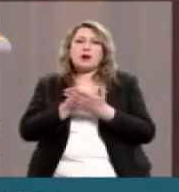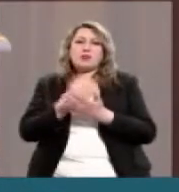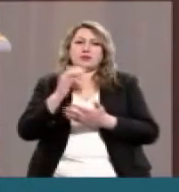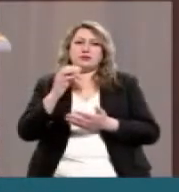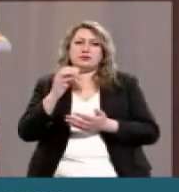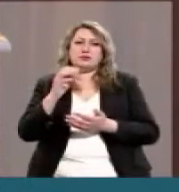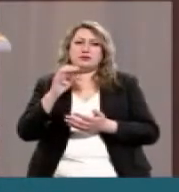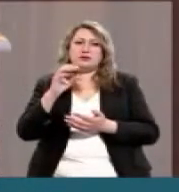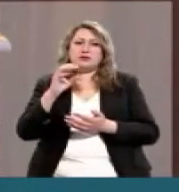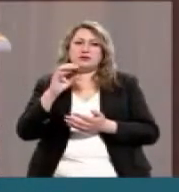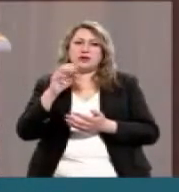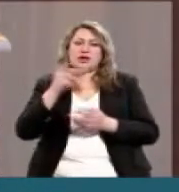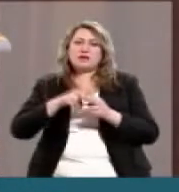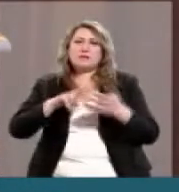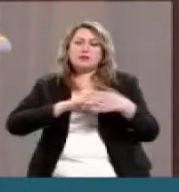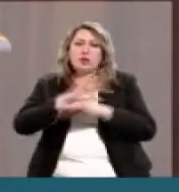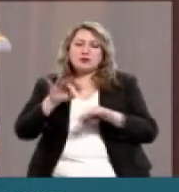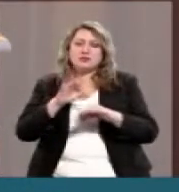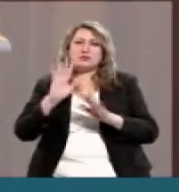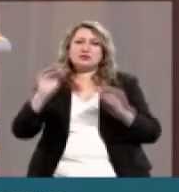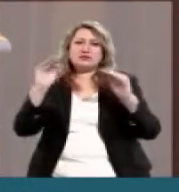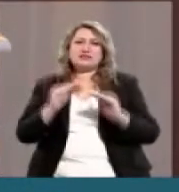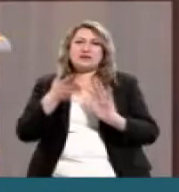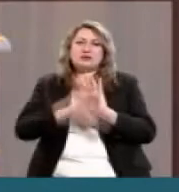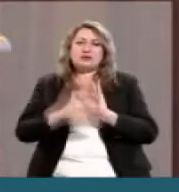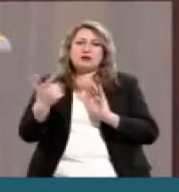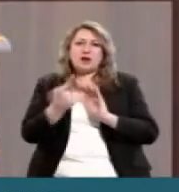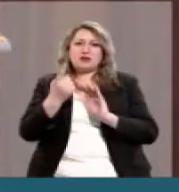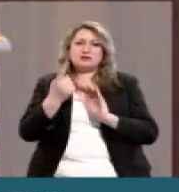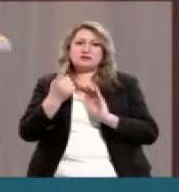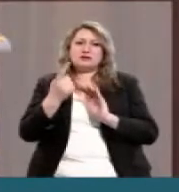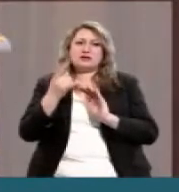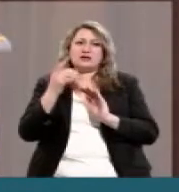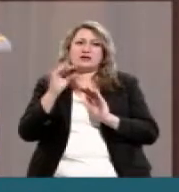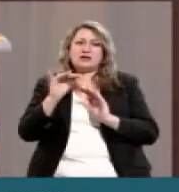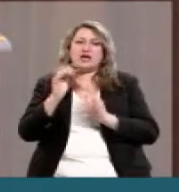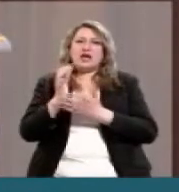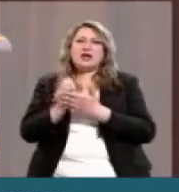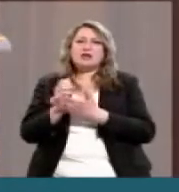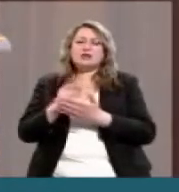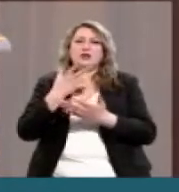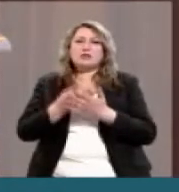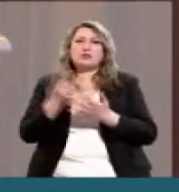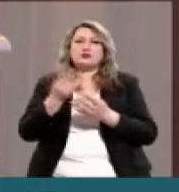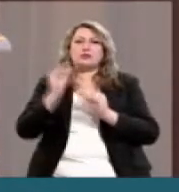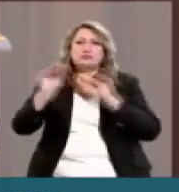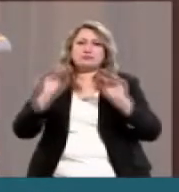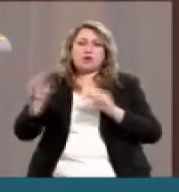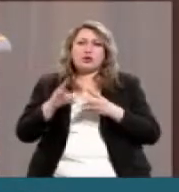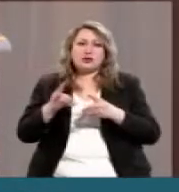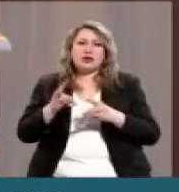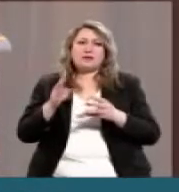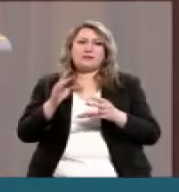ЕБРР. Данный проект позволит снизить расходы газа и выработать электроэнергию на собственные нужды котельной с